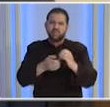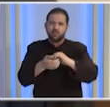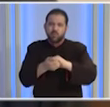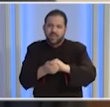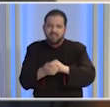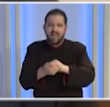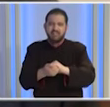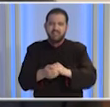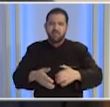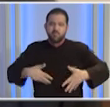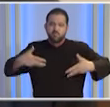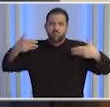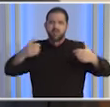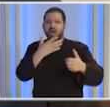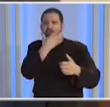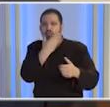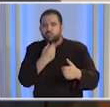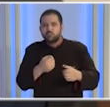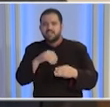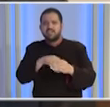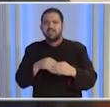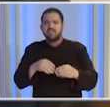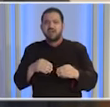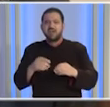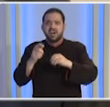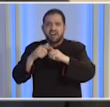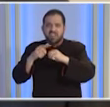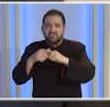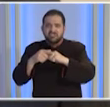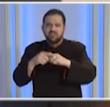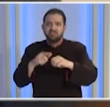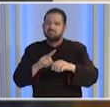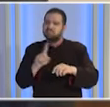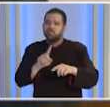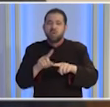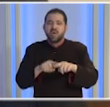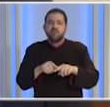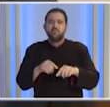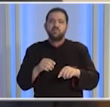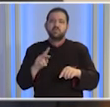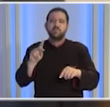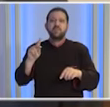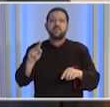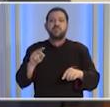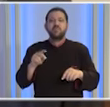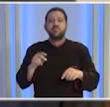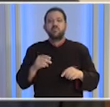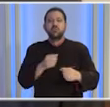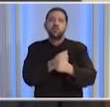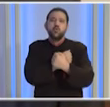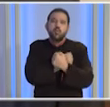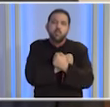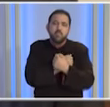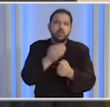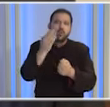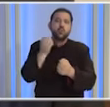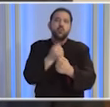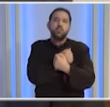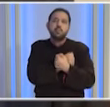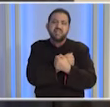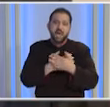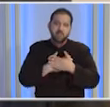armonie, mai multă frumusețe în căsnicie. Numai cu dragă, numai cu tălică, numai cu asta între așa. Și în